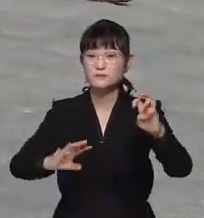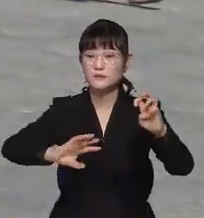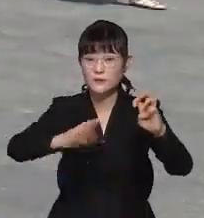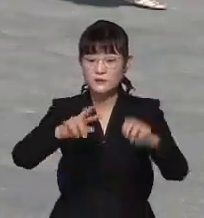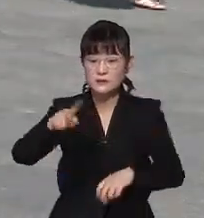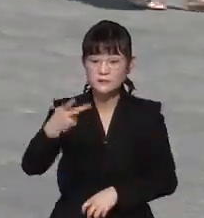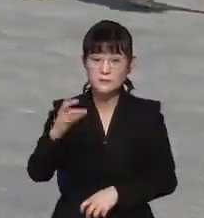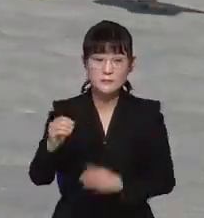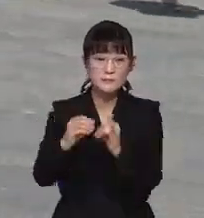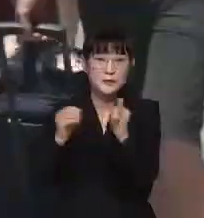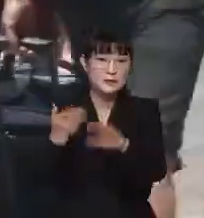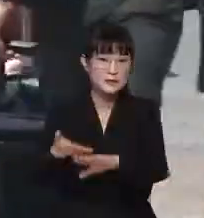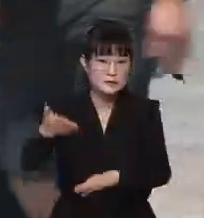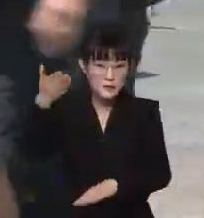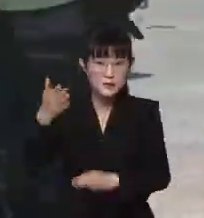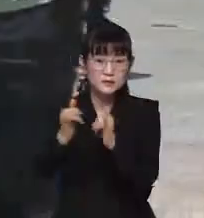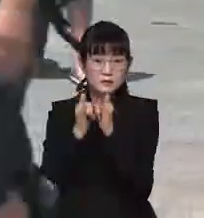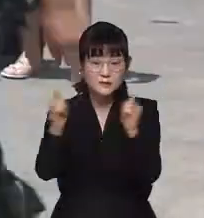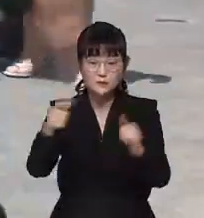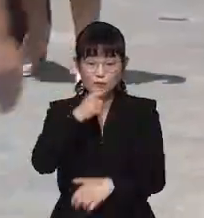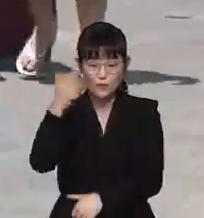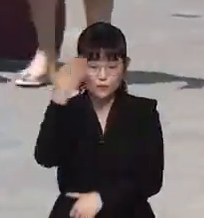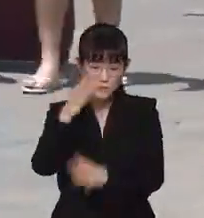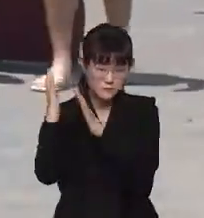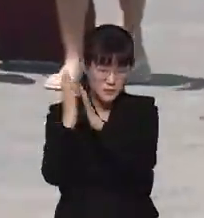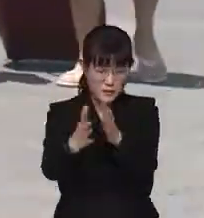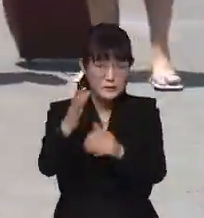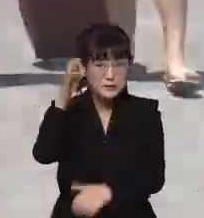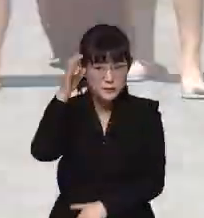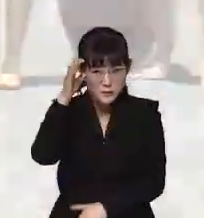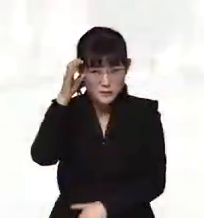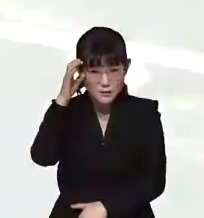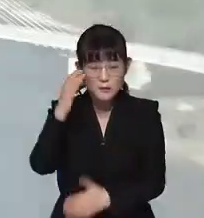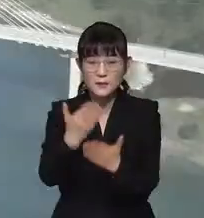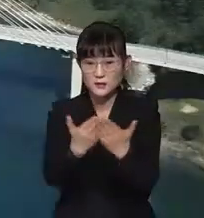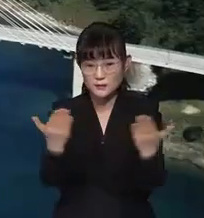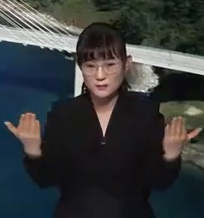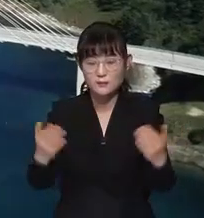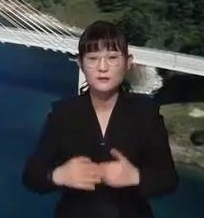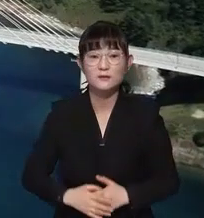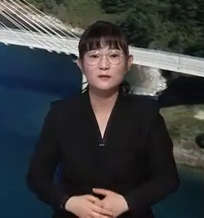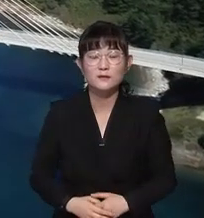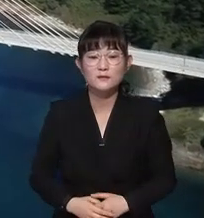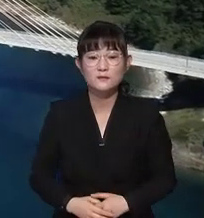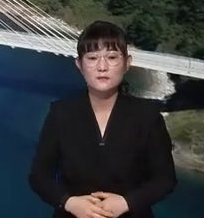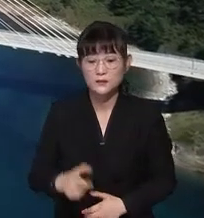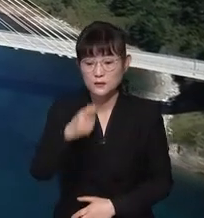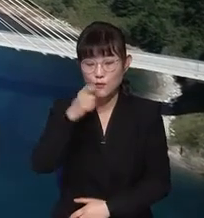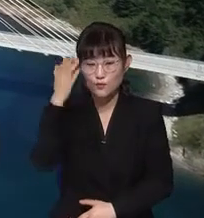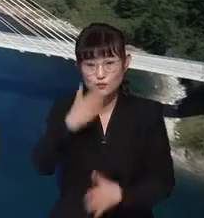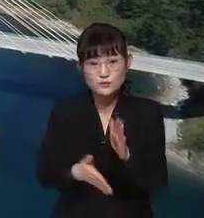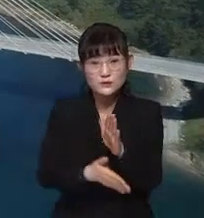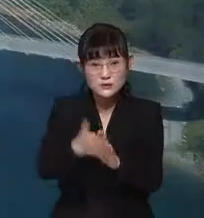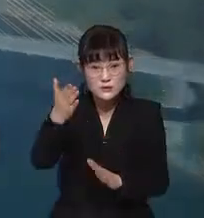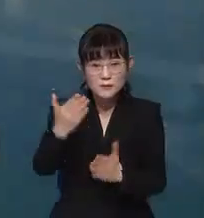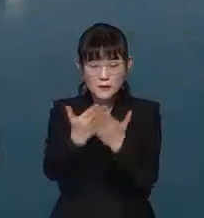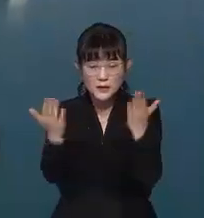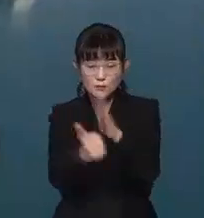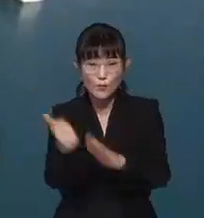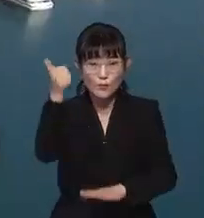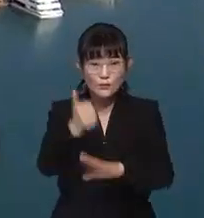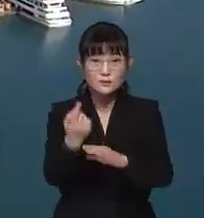30개국에서 200만 명 이상의 관람객이 여수를 찾을 것으로 기대되는 세계 선박람회. 여수시는 박람회 성공을